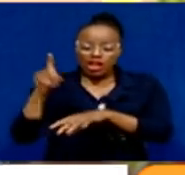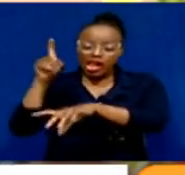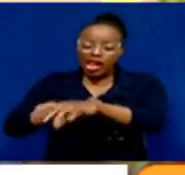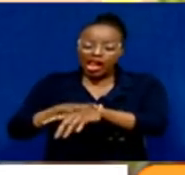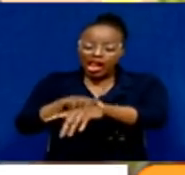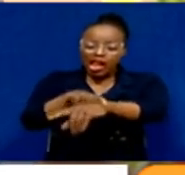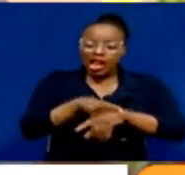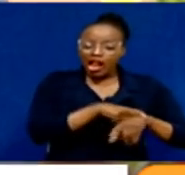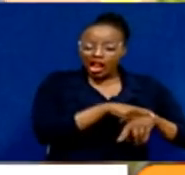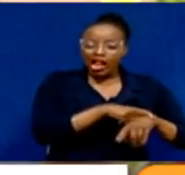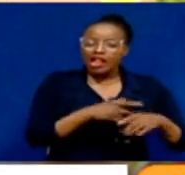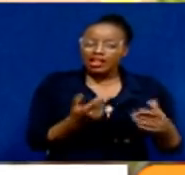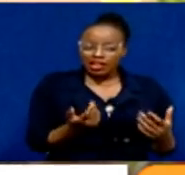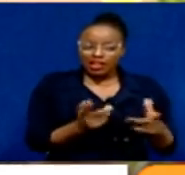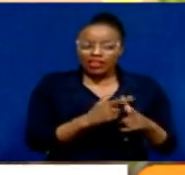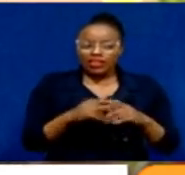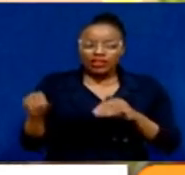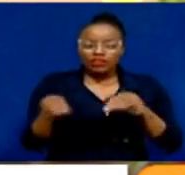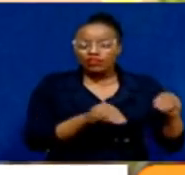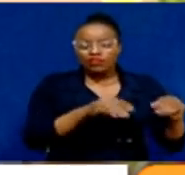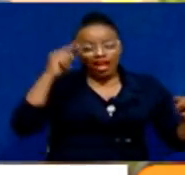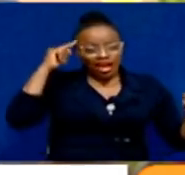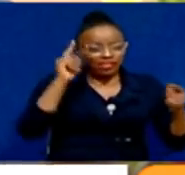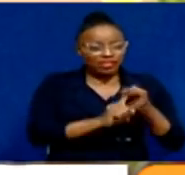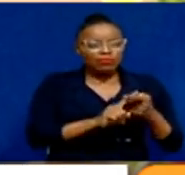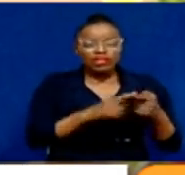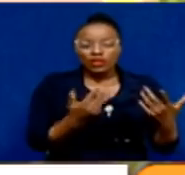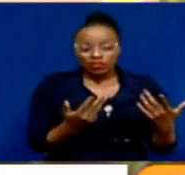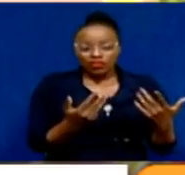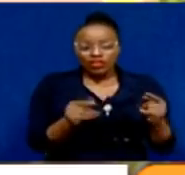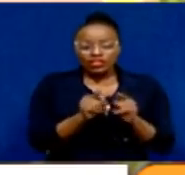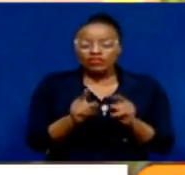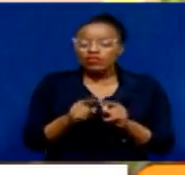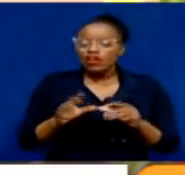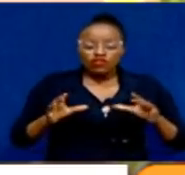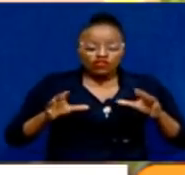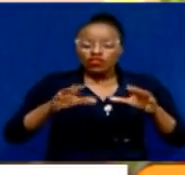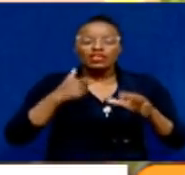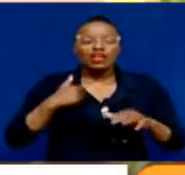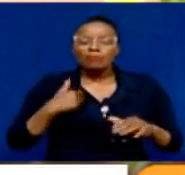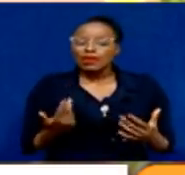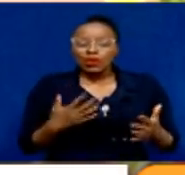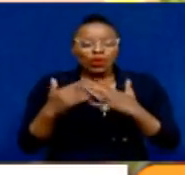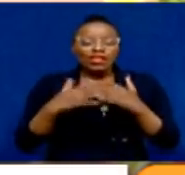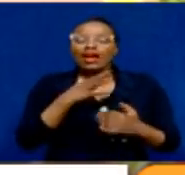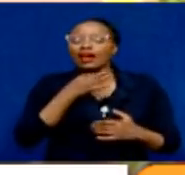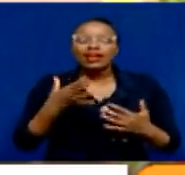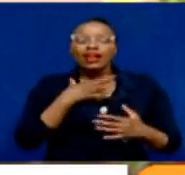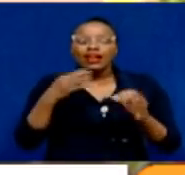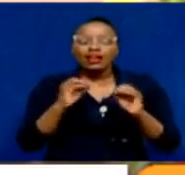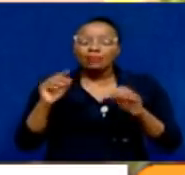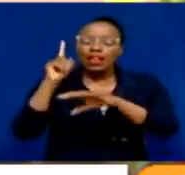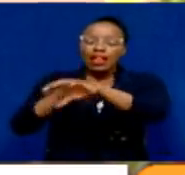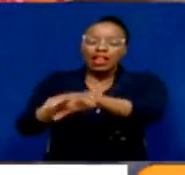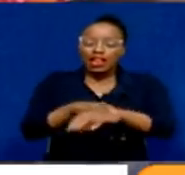mimi mguu. Anapeleka mimi Azimio. By force, by fire. Mimi ni